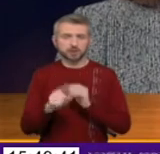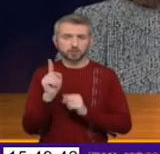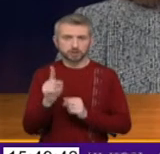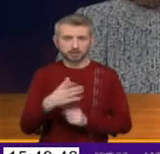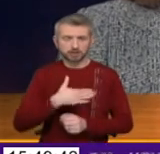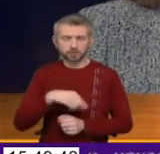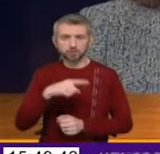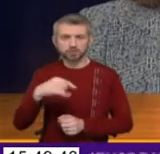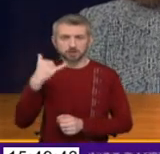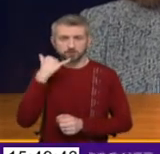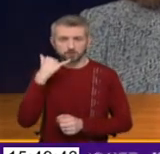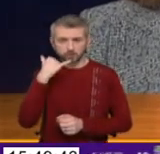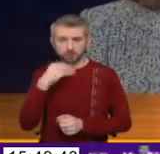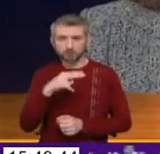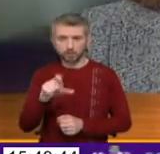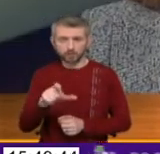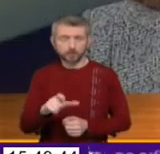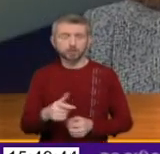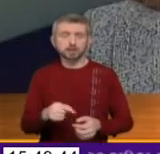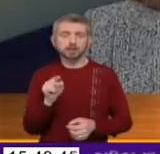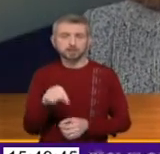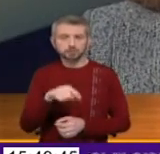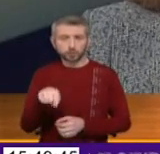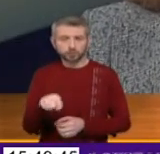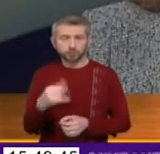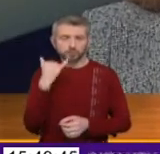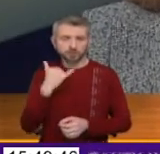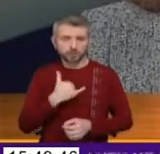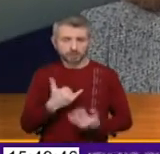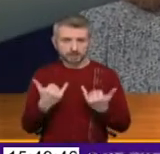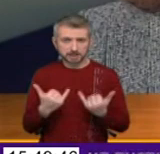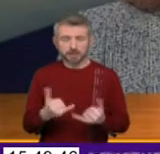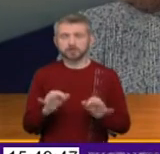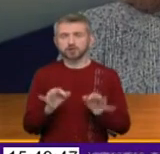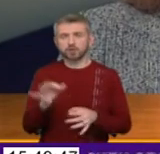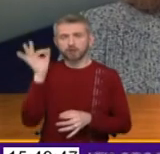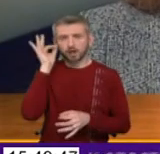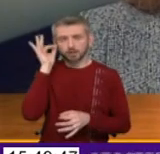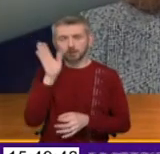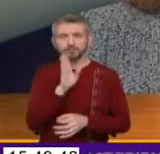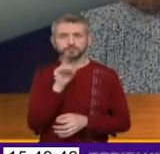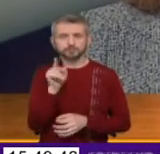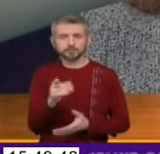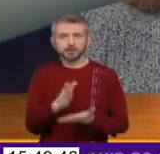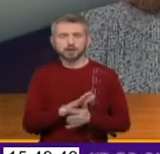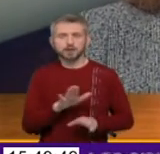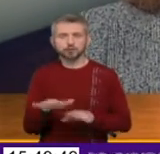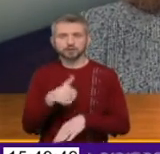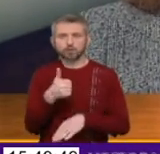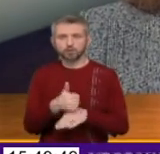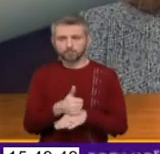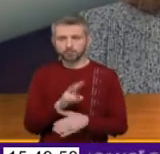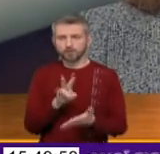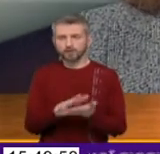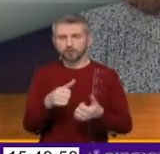223-0981 – це наш номер телефону прямого ефіру. Саме за ним прямо зараз долучайтеся. І, звичайно, нагадаю, що пані Наталія Маслова є заступницею голови